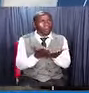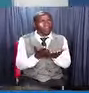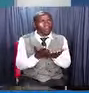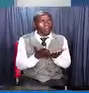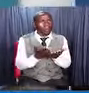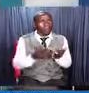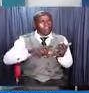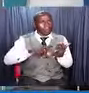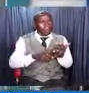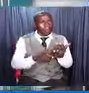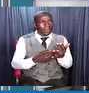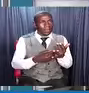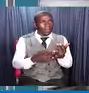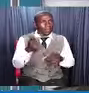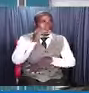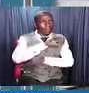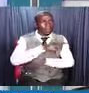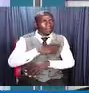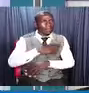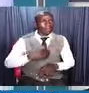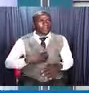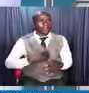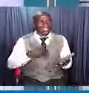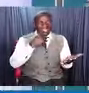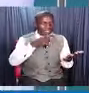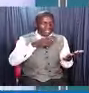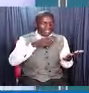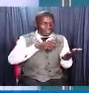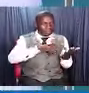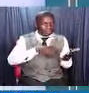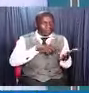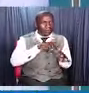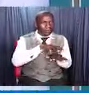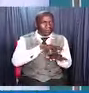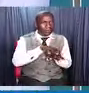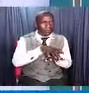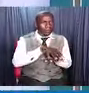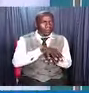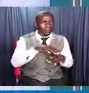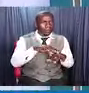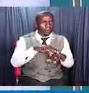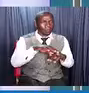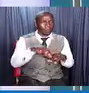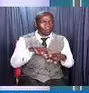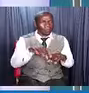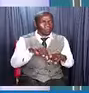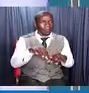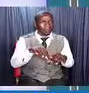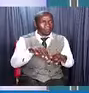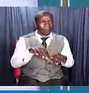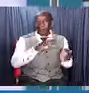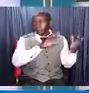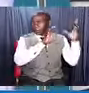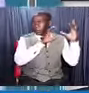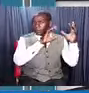Mugeni, siku ya kwanza, a visitor on the first day. Ni wali na panza. It's rice and the relish. Sijui, yes. Panza ni nini, sijui, ni nazi, I kume.